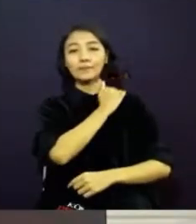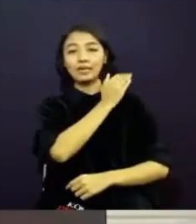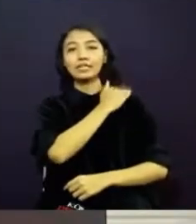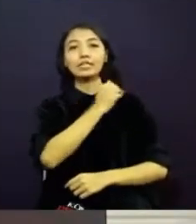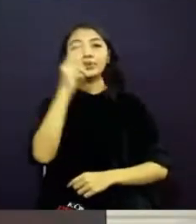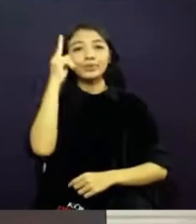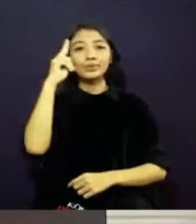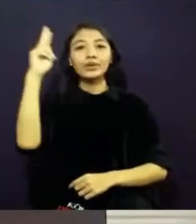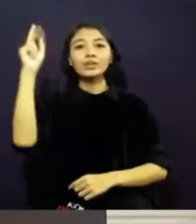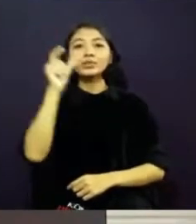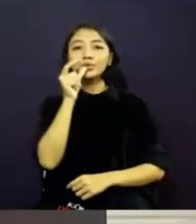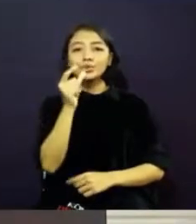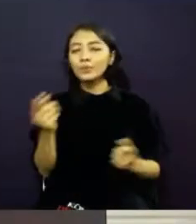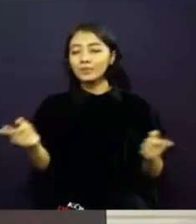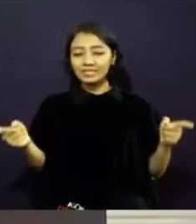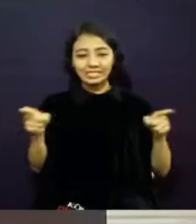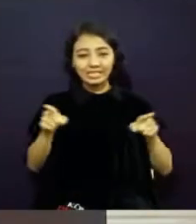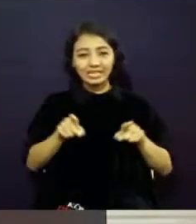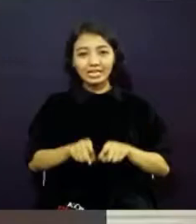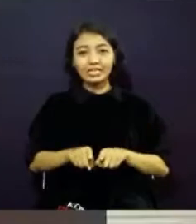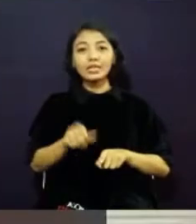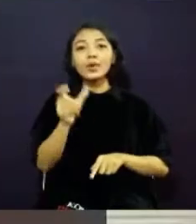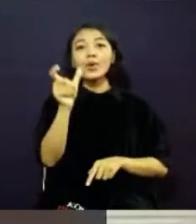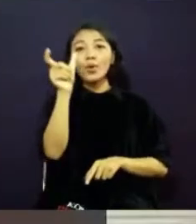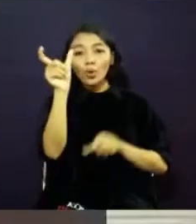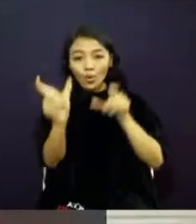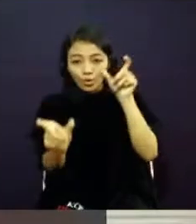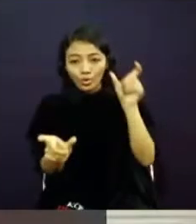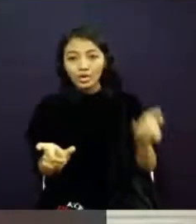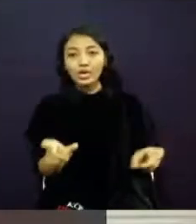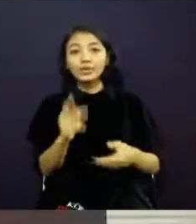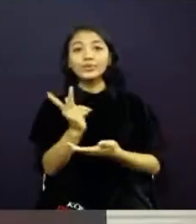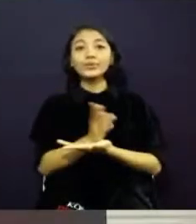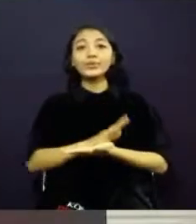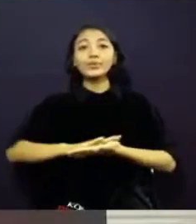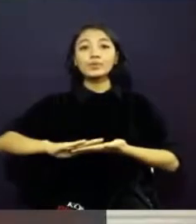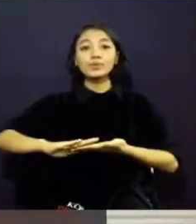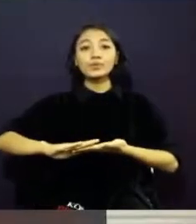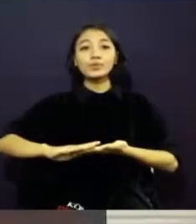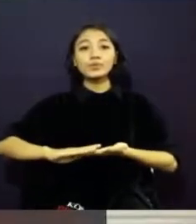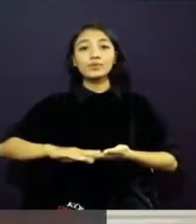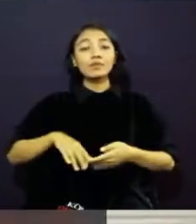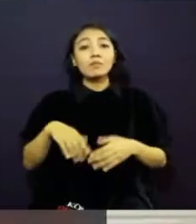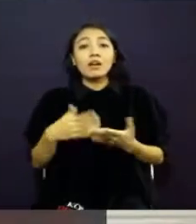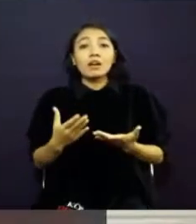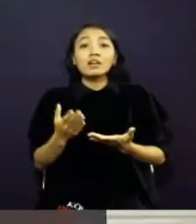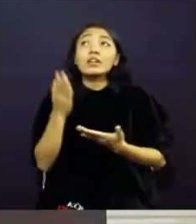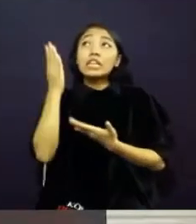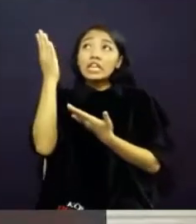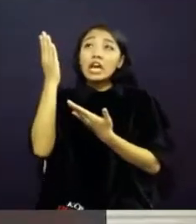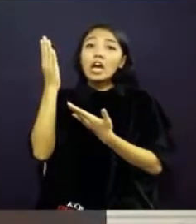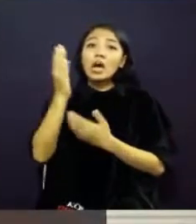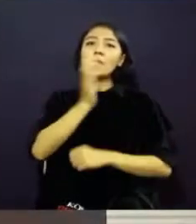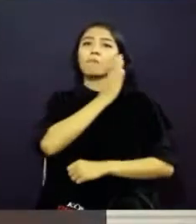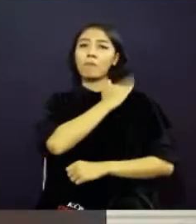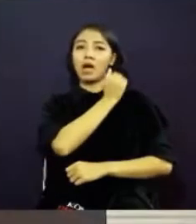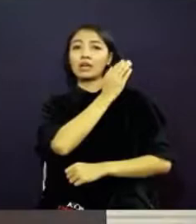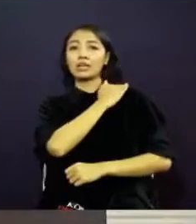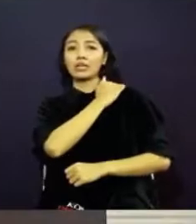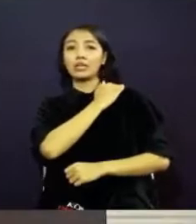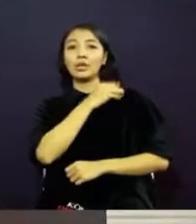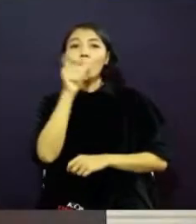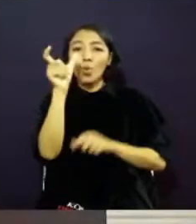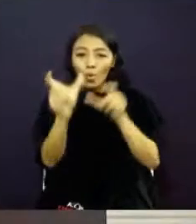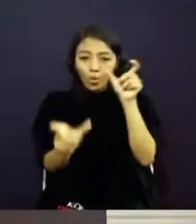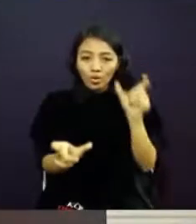menjadi orang-orang Kudus bahkan ya sendiri memanggil semua orang untuk mencapai